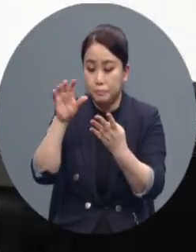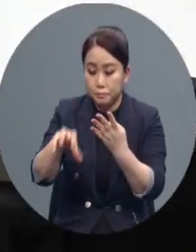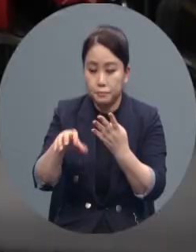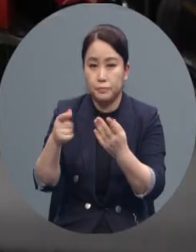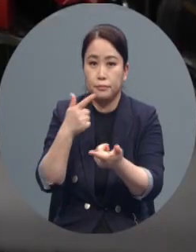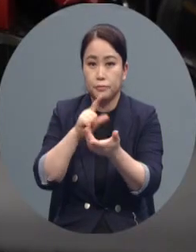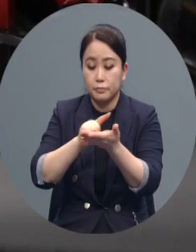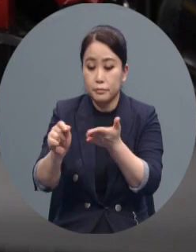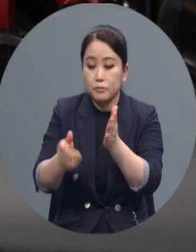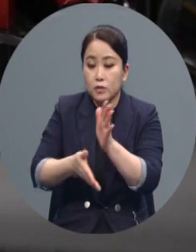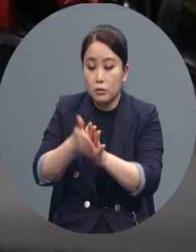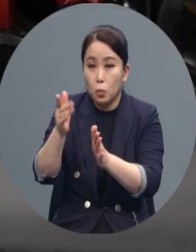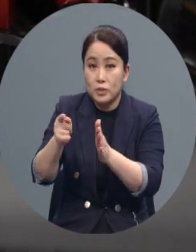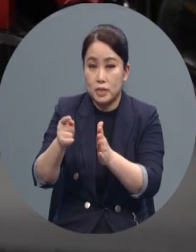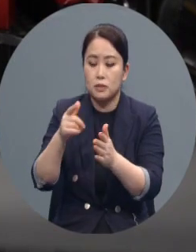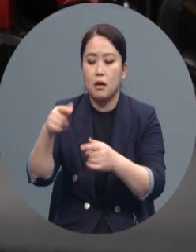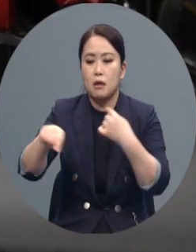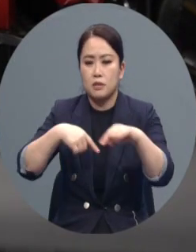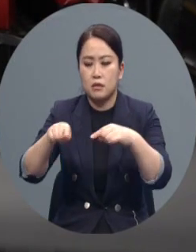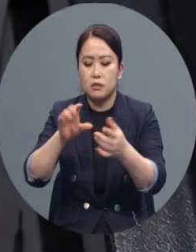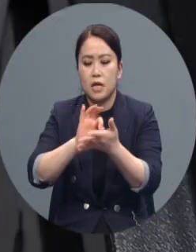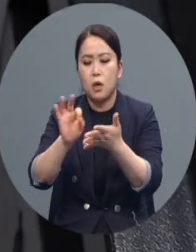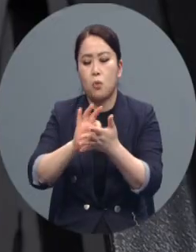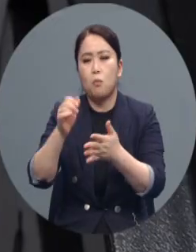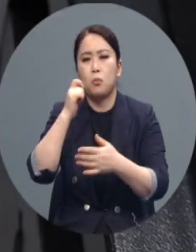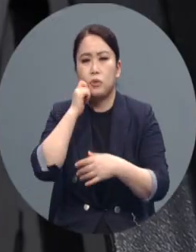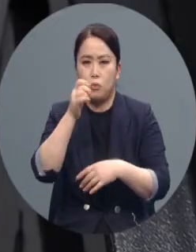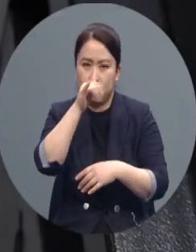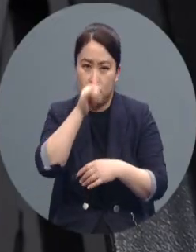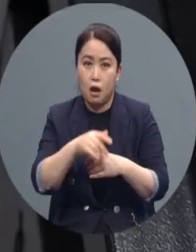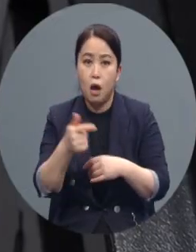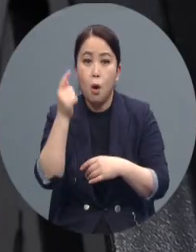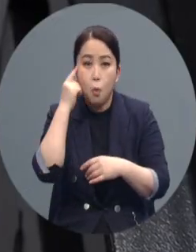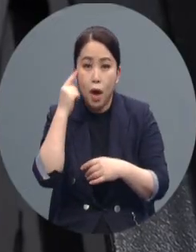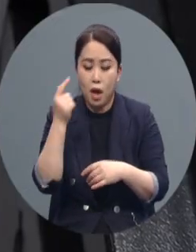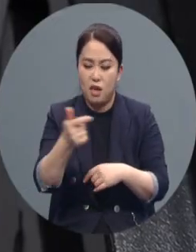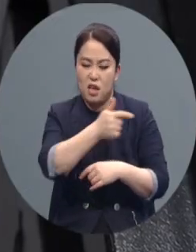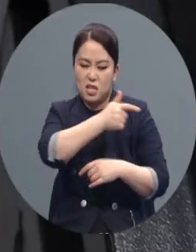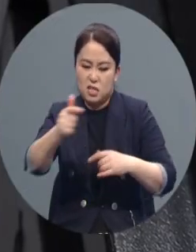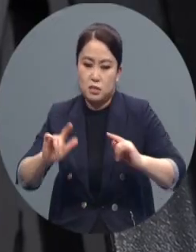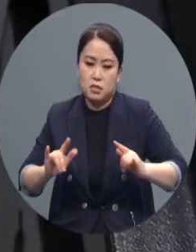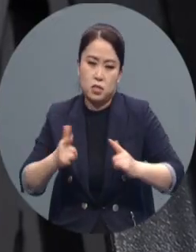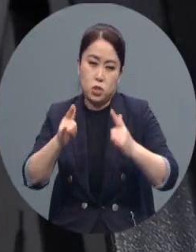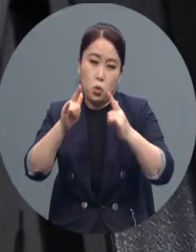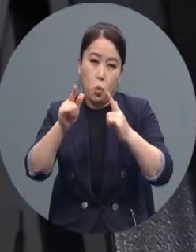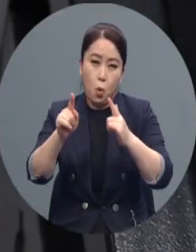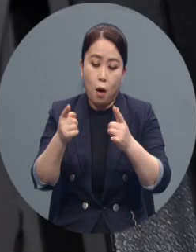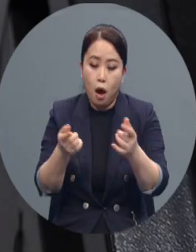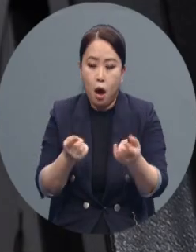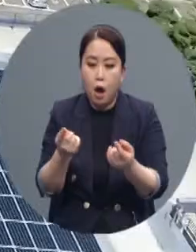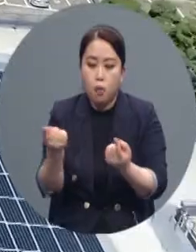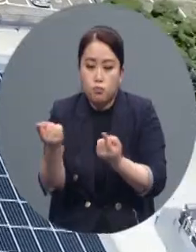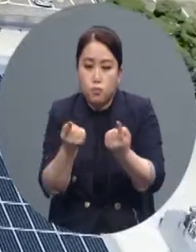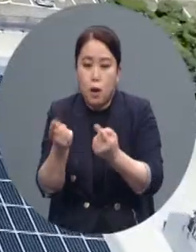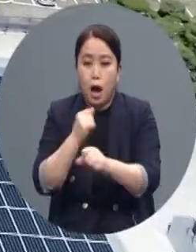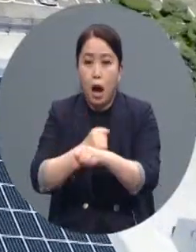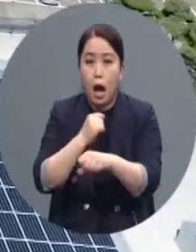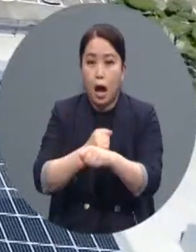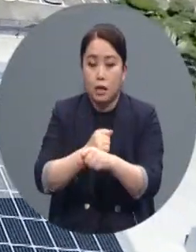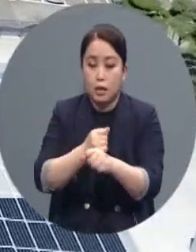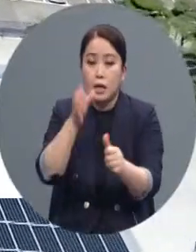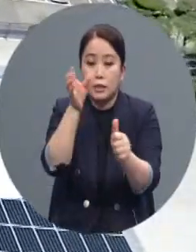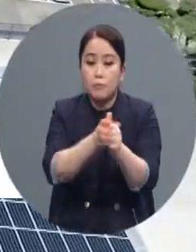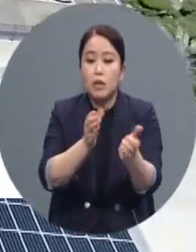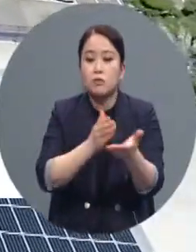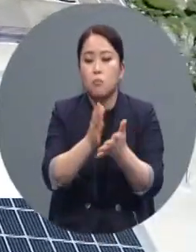사용 조차 못하고 있습니다 4 대형 드론을 띄울 인력이 없어서 미야 일본이라는 게이